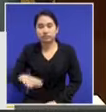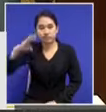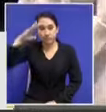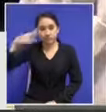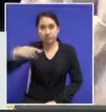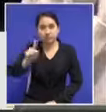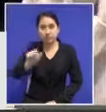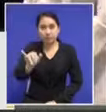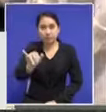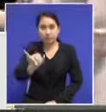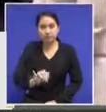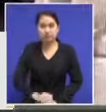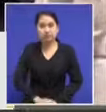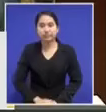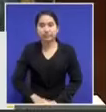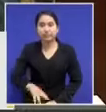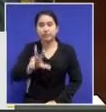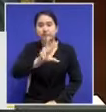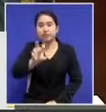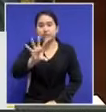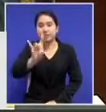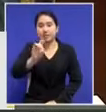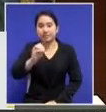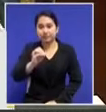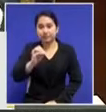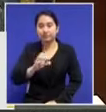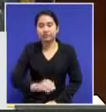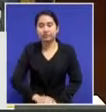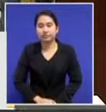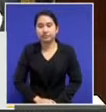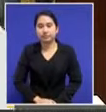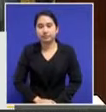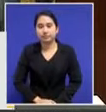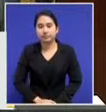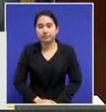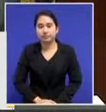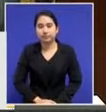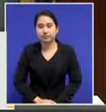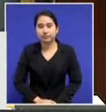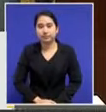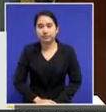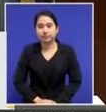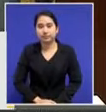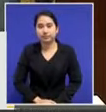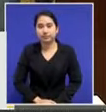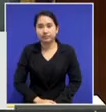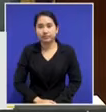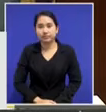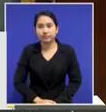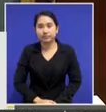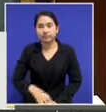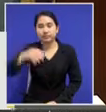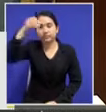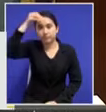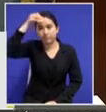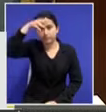ประยุทธ์จันทร์โอชาครับ 380นายพีรเพชรสิริกุล หมายเลข2นายธนา